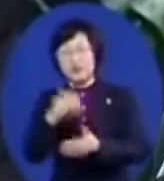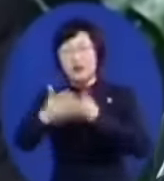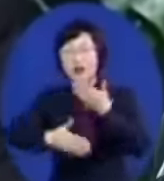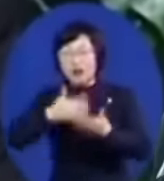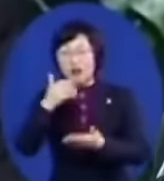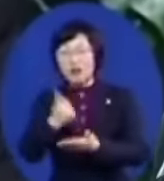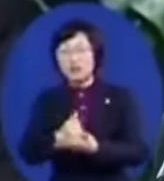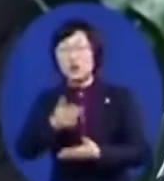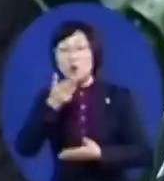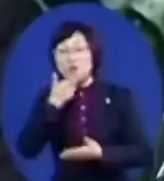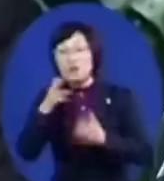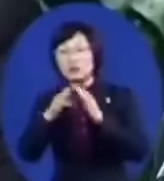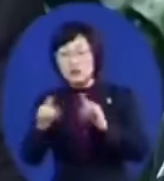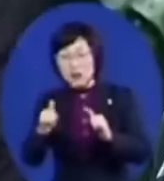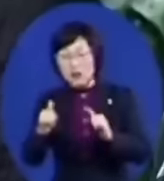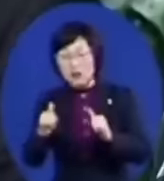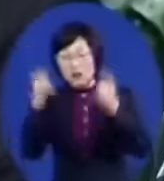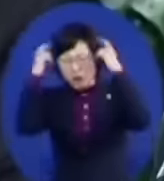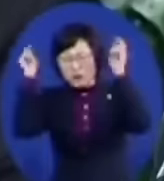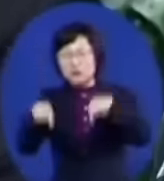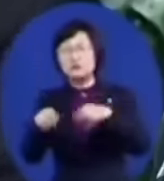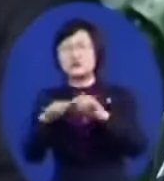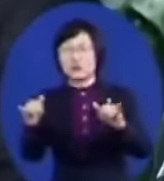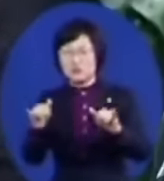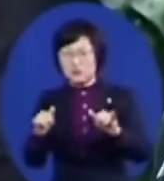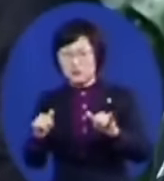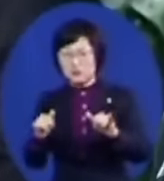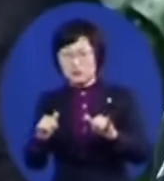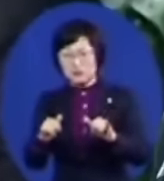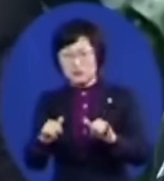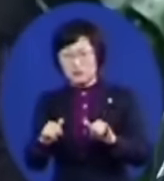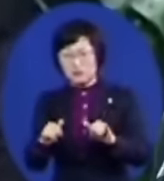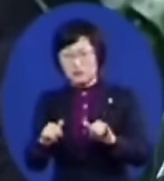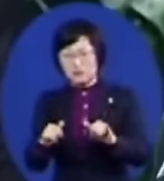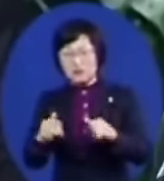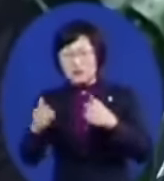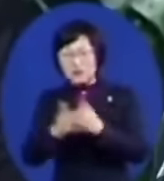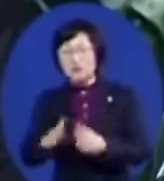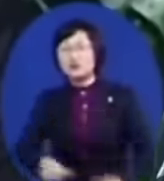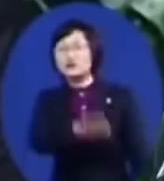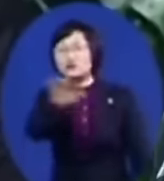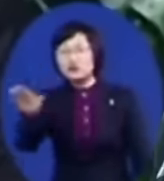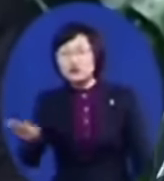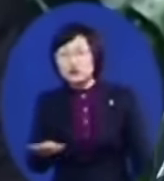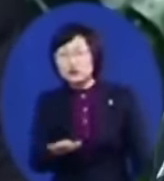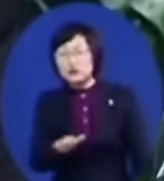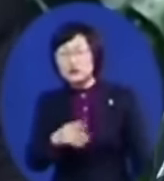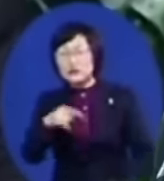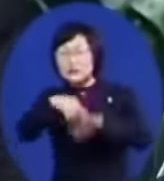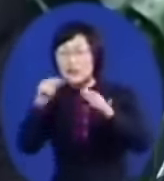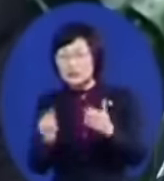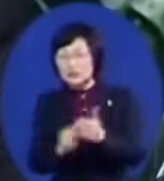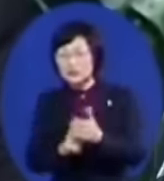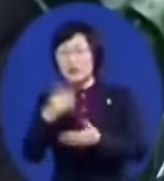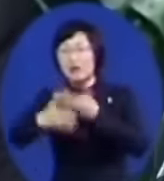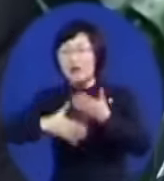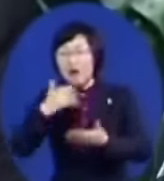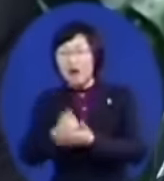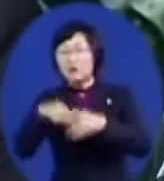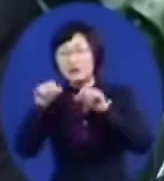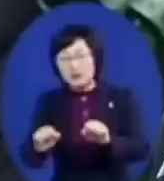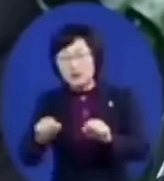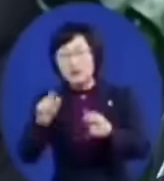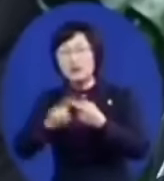하나님이 없다고 하는 사람은 어리석은 사람인 것입니다. 그래서 우리는 우리 양심이 하나님이 살아계신